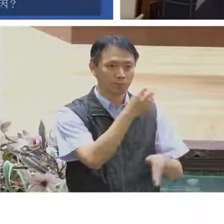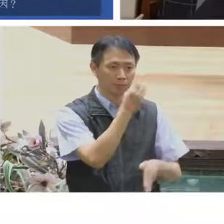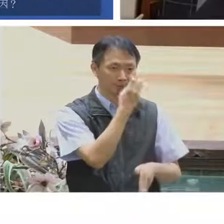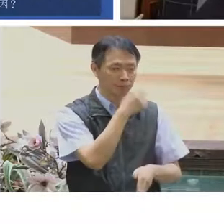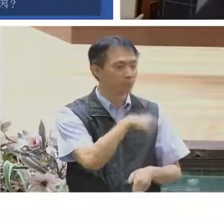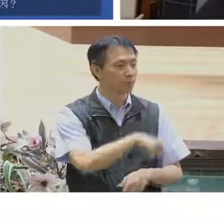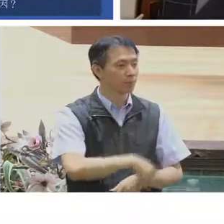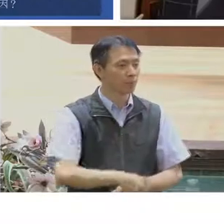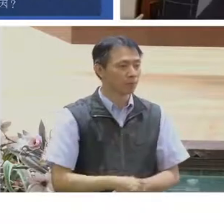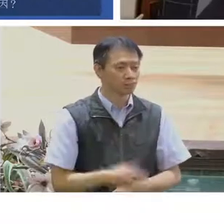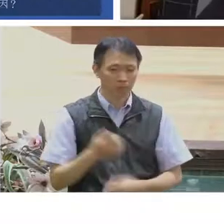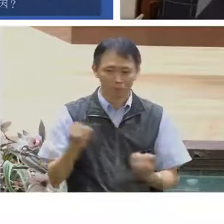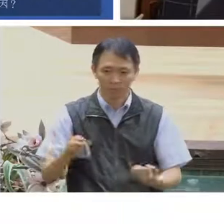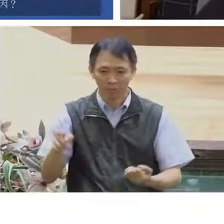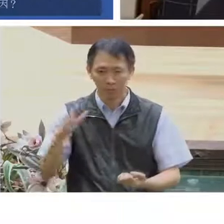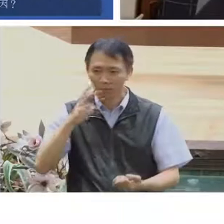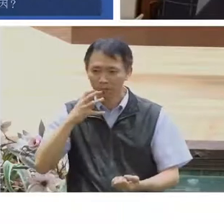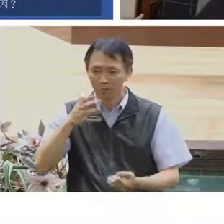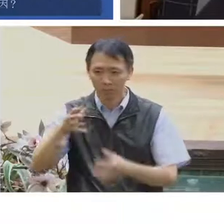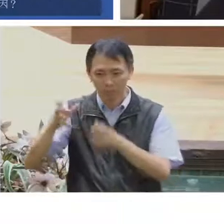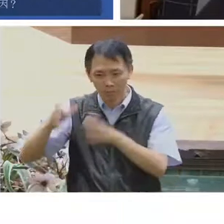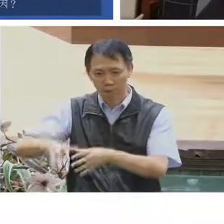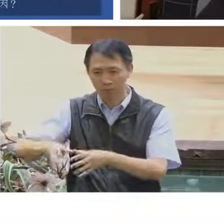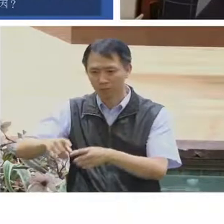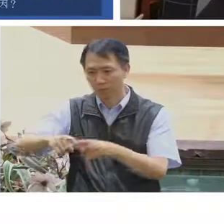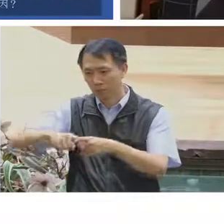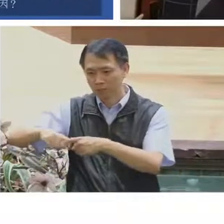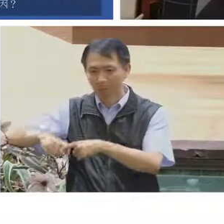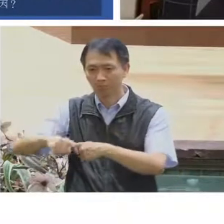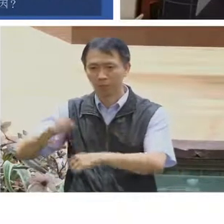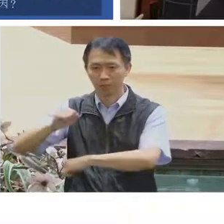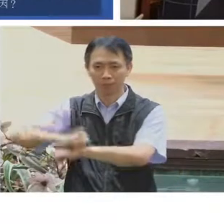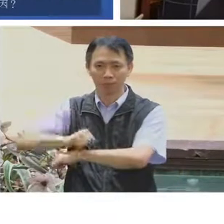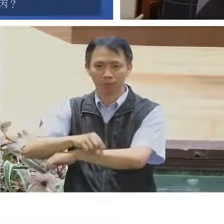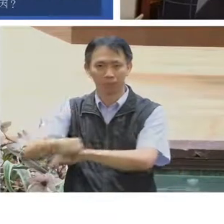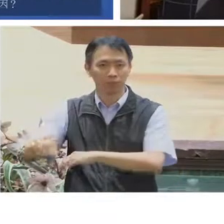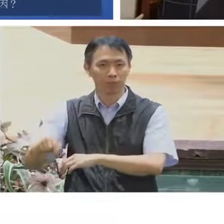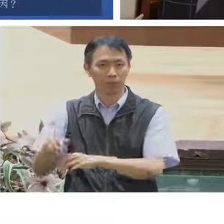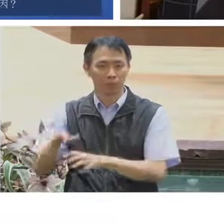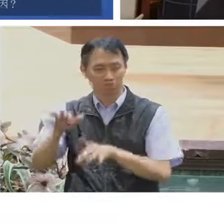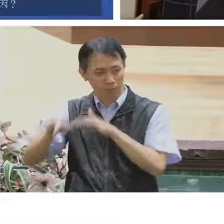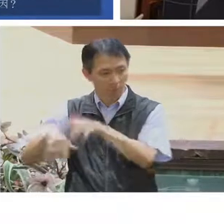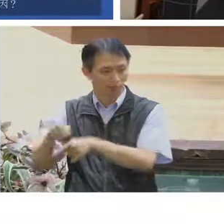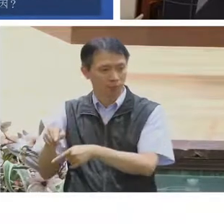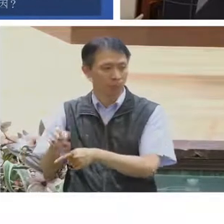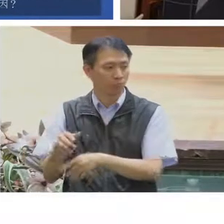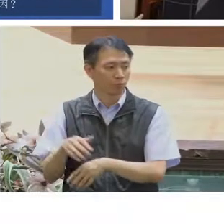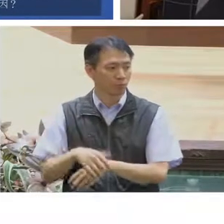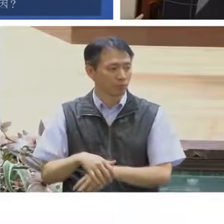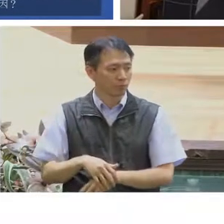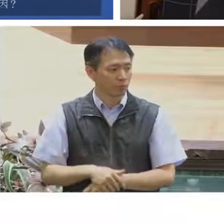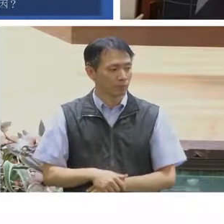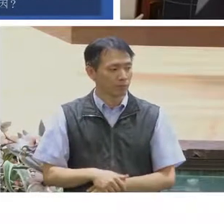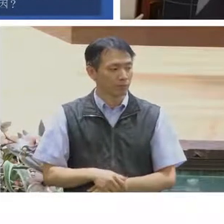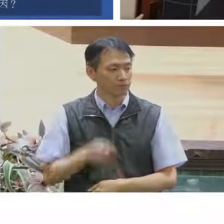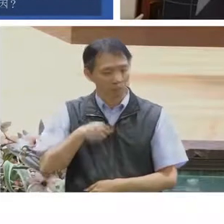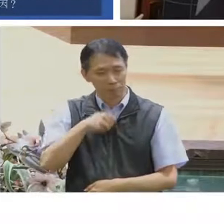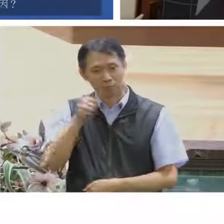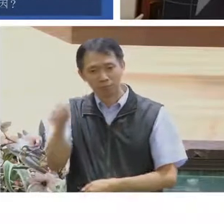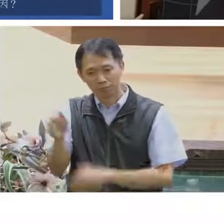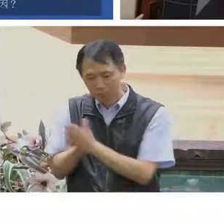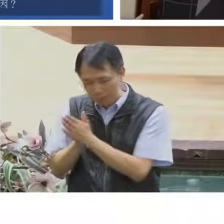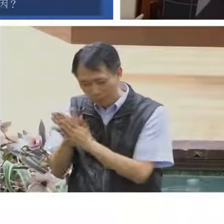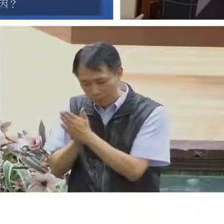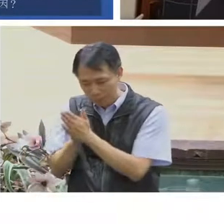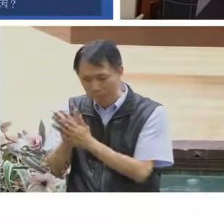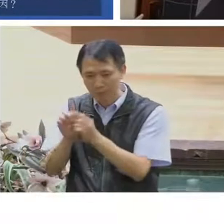的，但是在澳门的中联办也是一个示威的地点，但是人到那边示威是请求中国